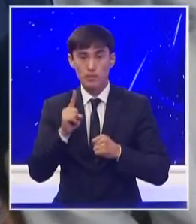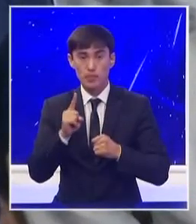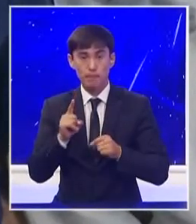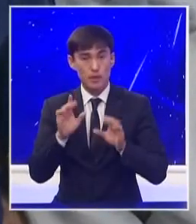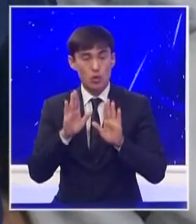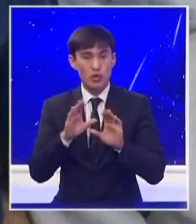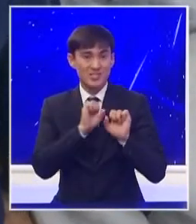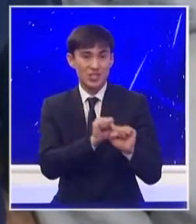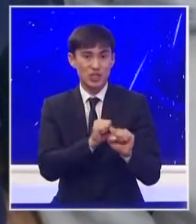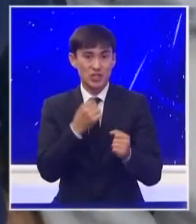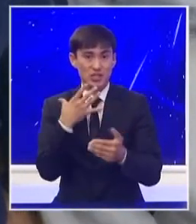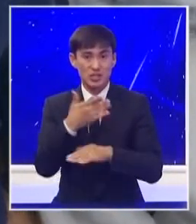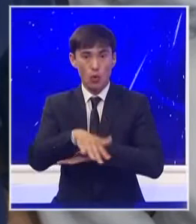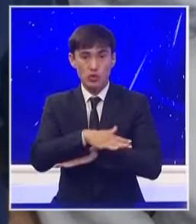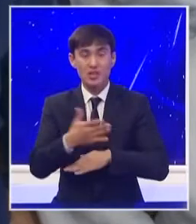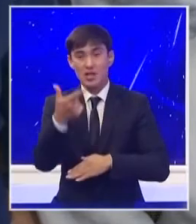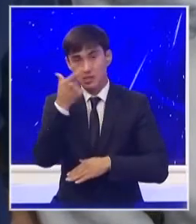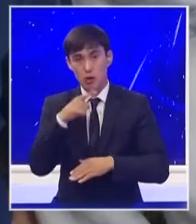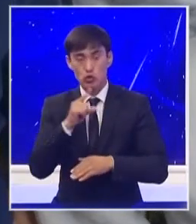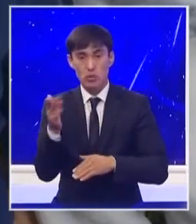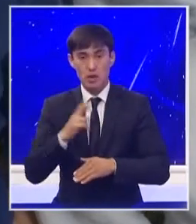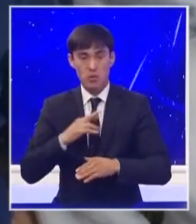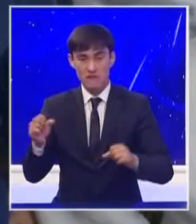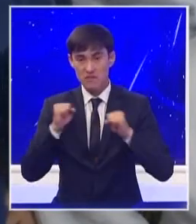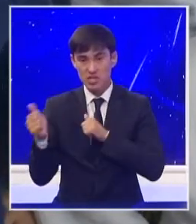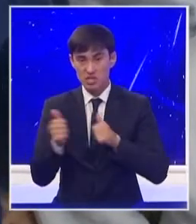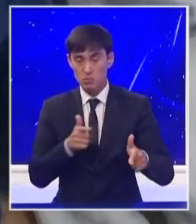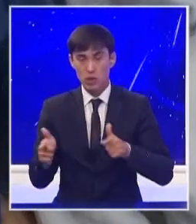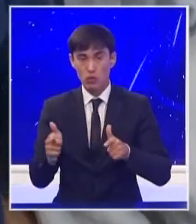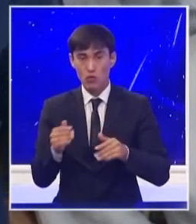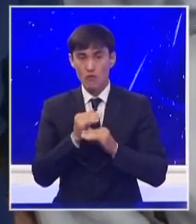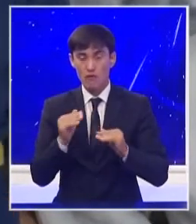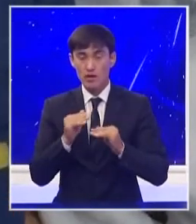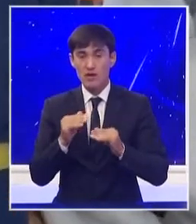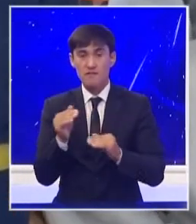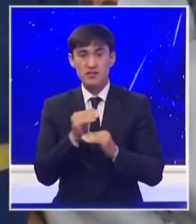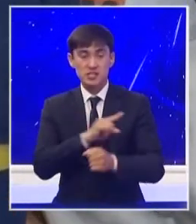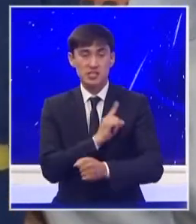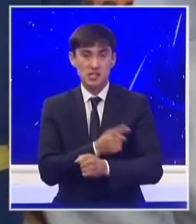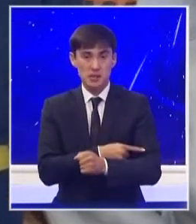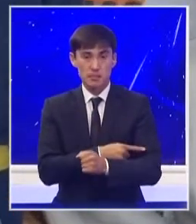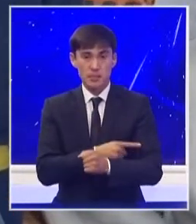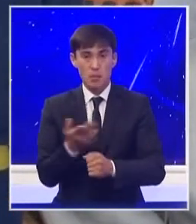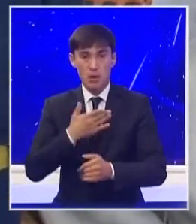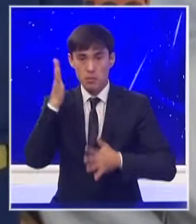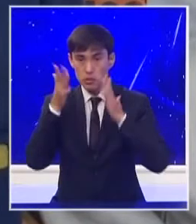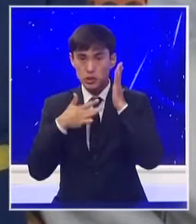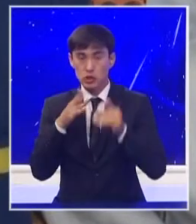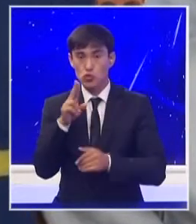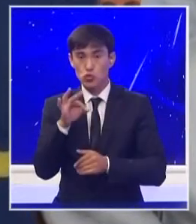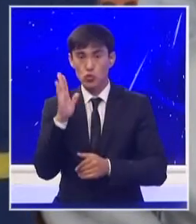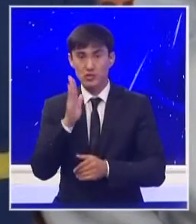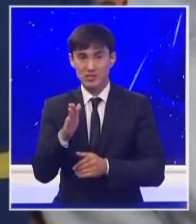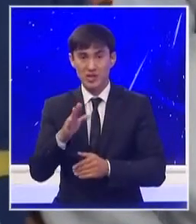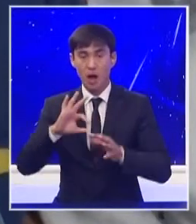только защищаться на улице, но и для себя, чтобы я был в физической подготовке, был физически сильным. А мои мечты по дзюдо –